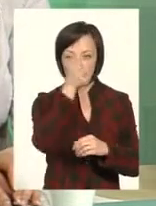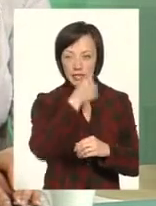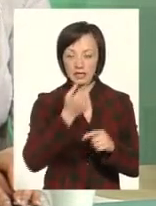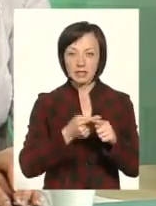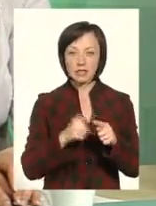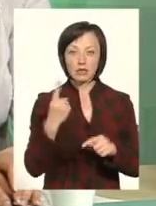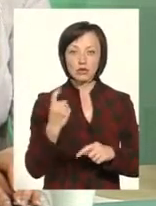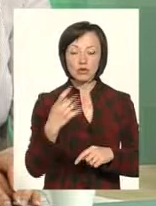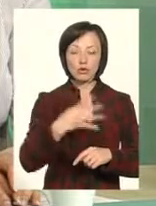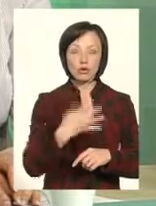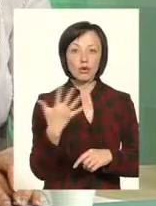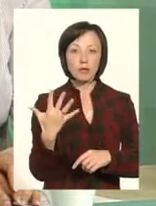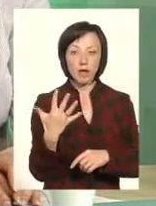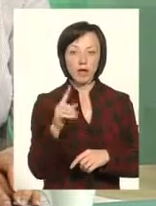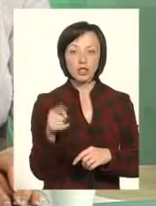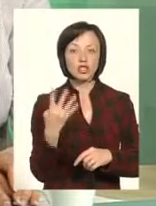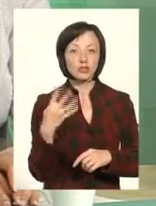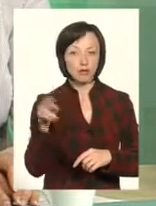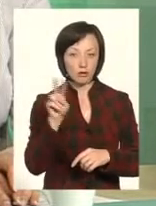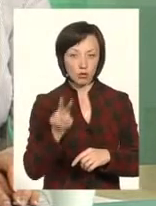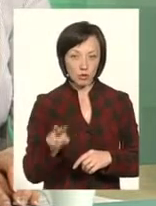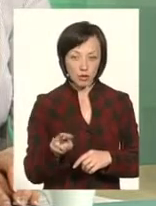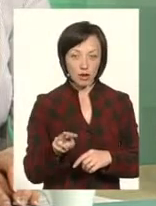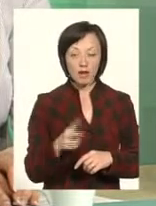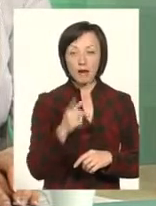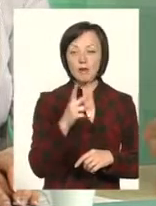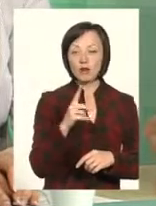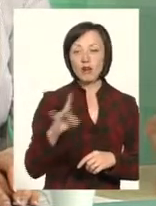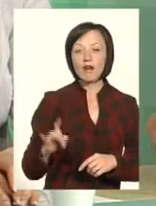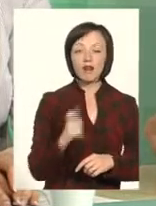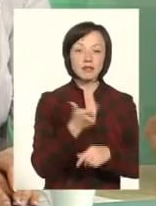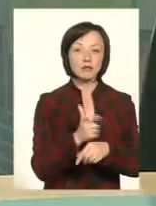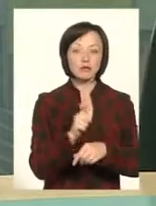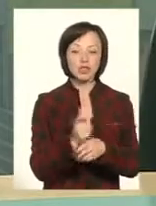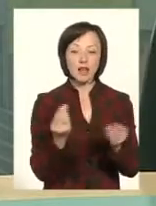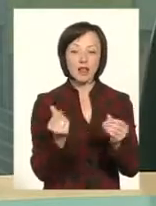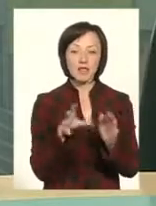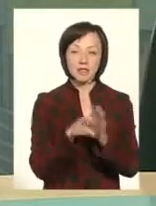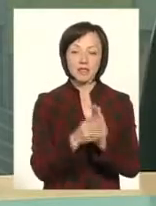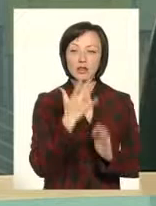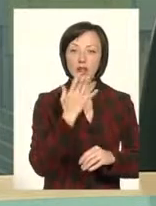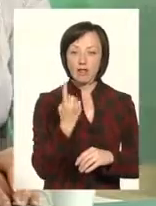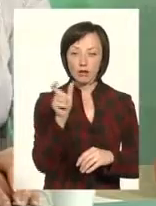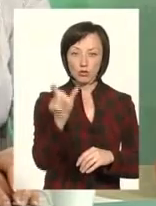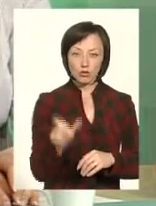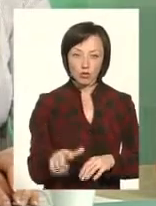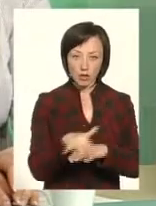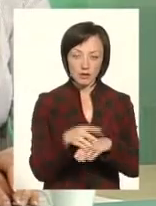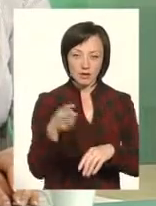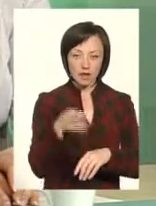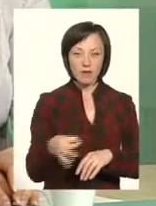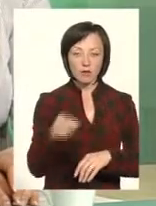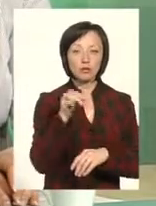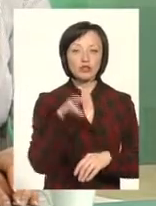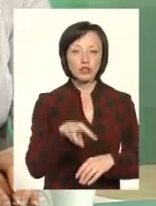це 145,4 долара. Тобто в півтора рази більше інвестицій іноземних на душу населення в області,